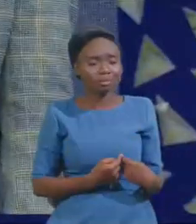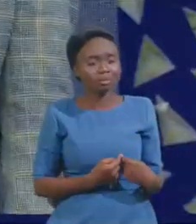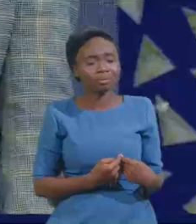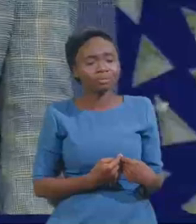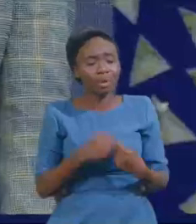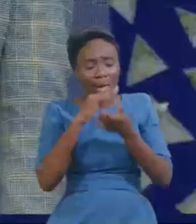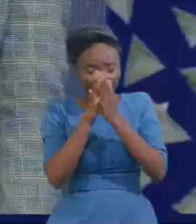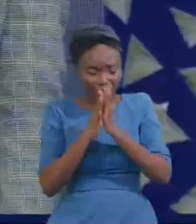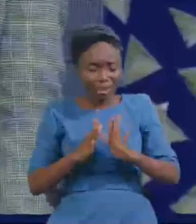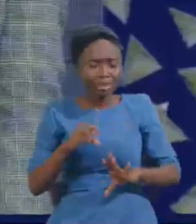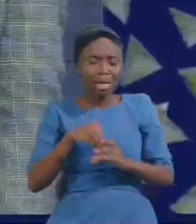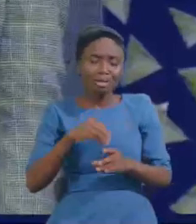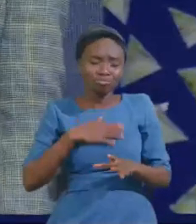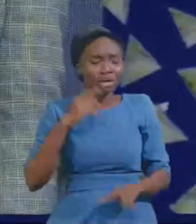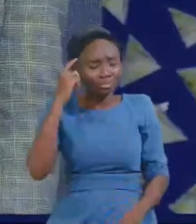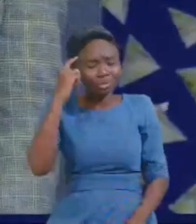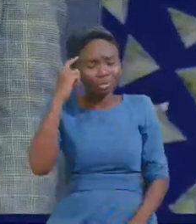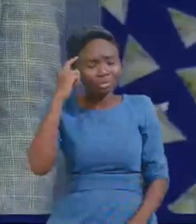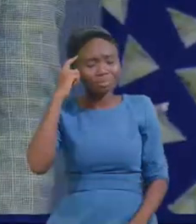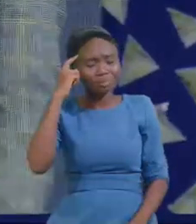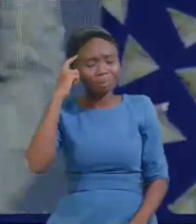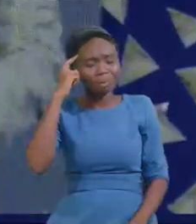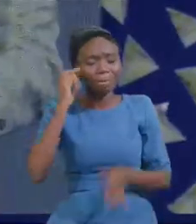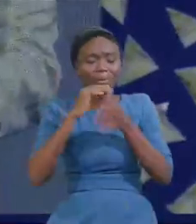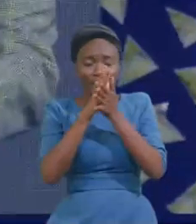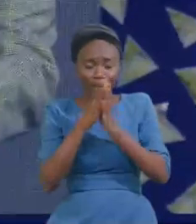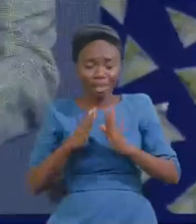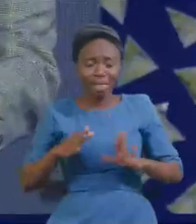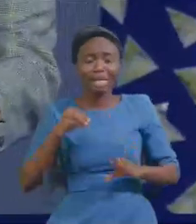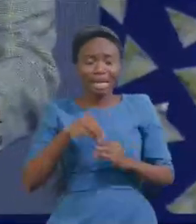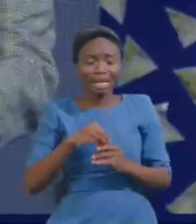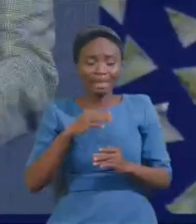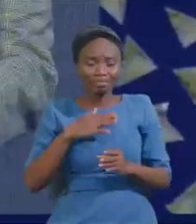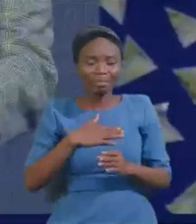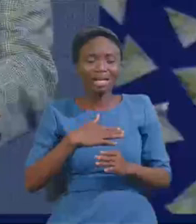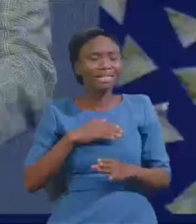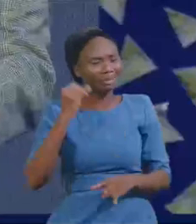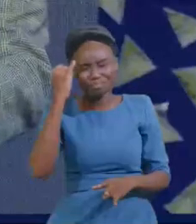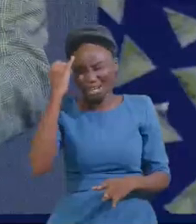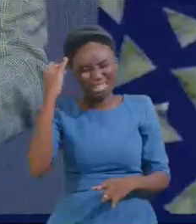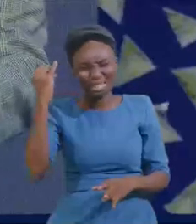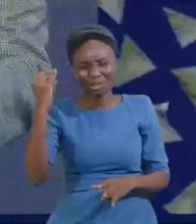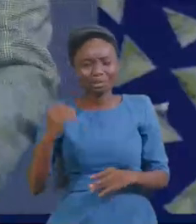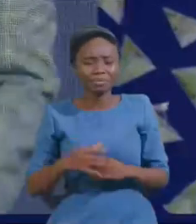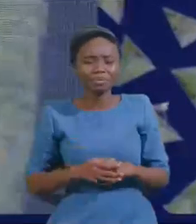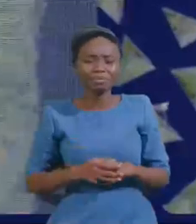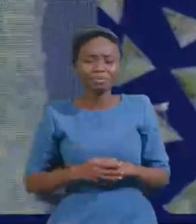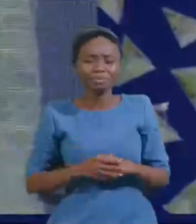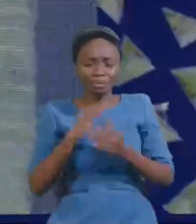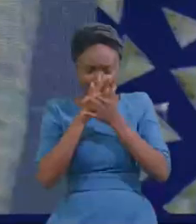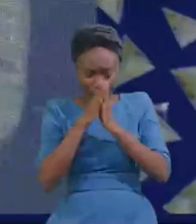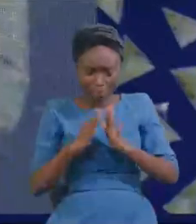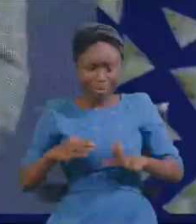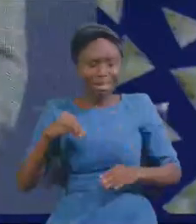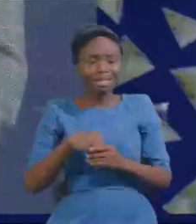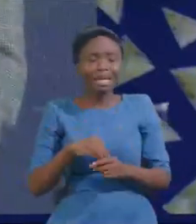veux le secours de Dieu. La paix dans mon cœur. la paix dans mes pensées, la paix dans